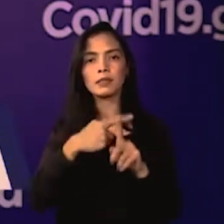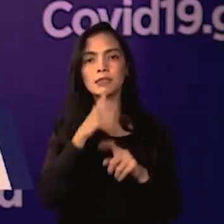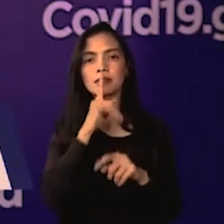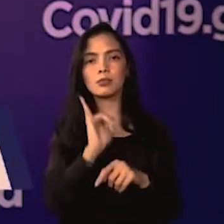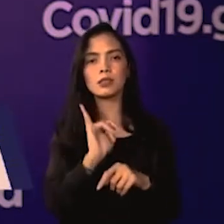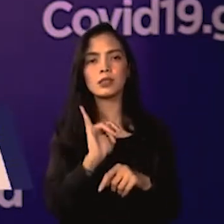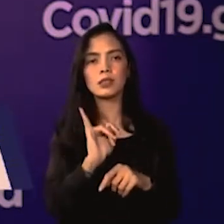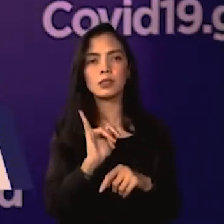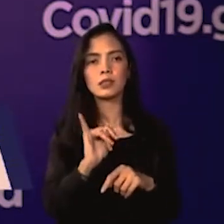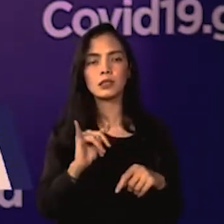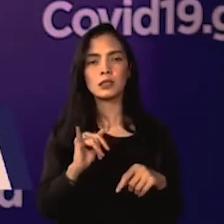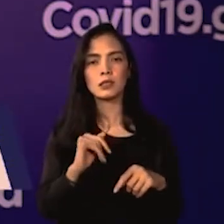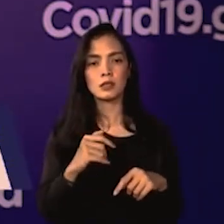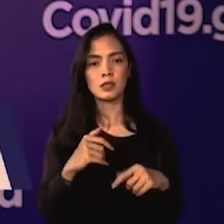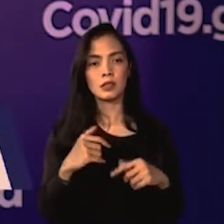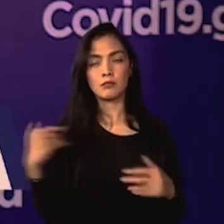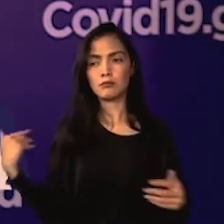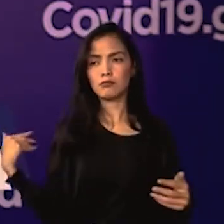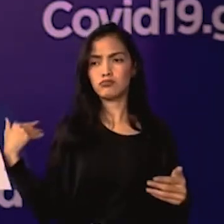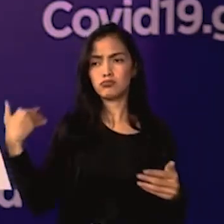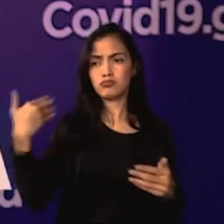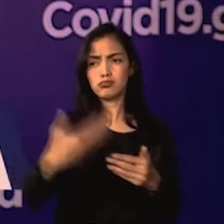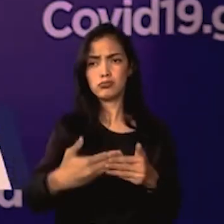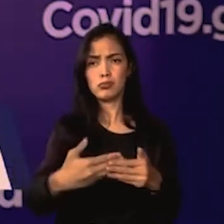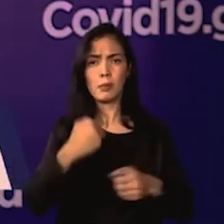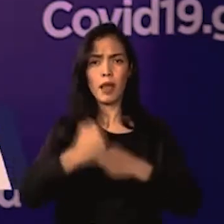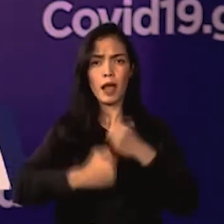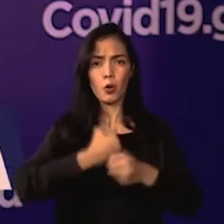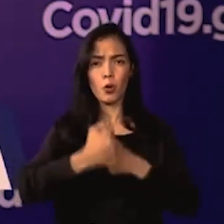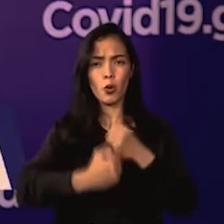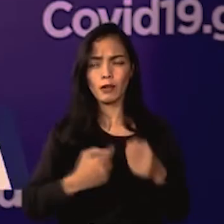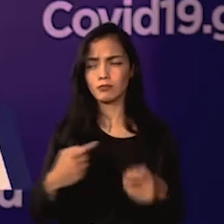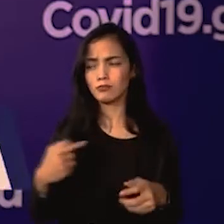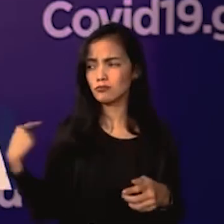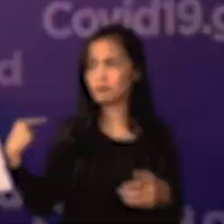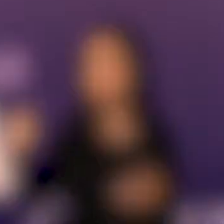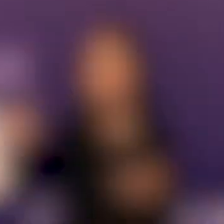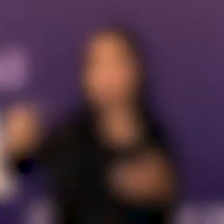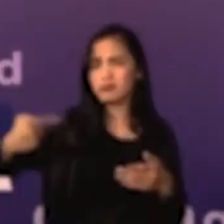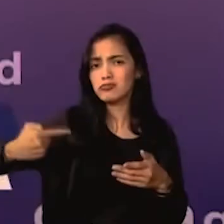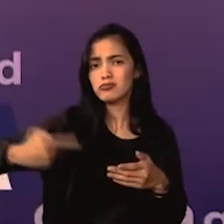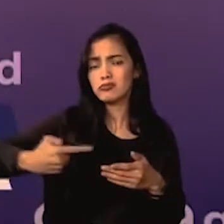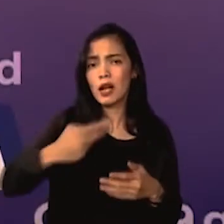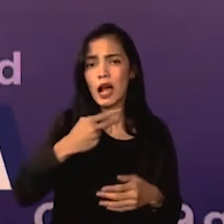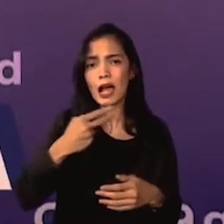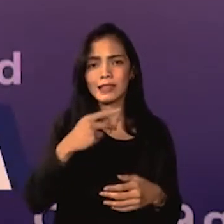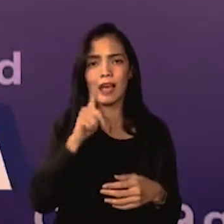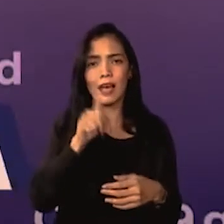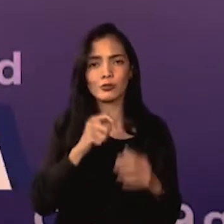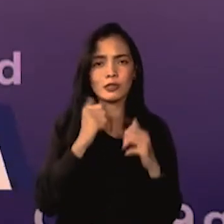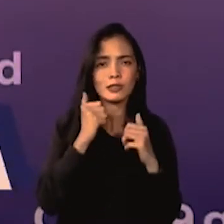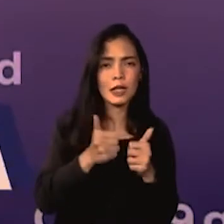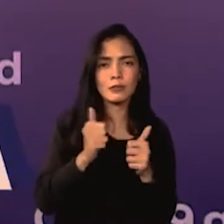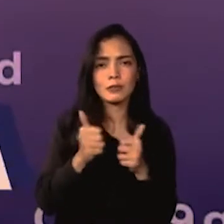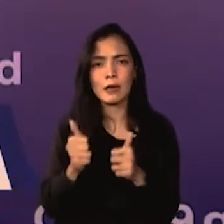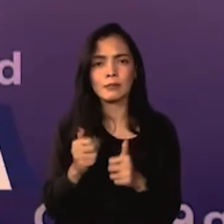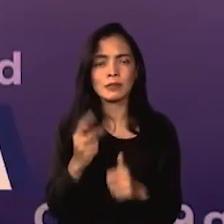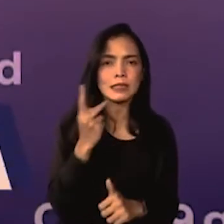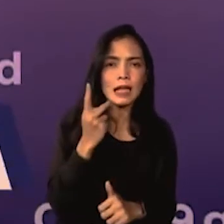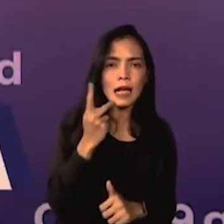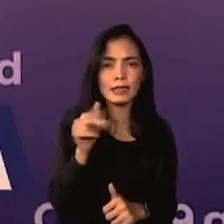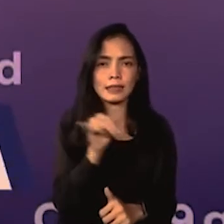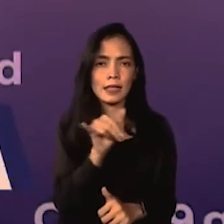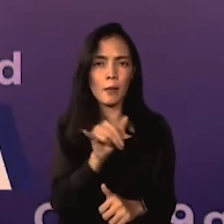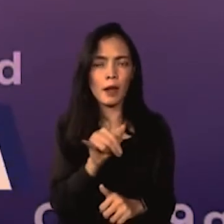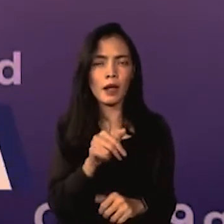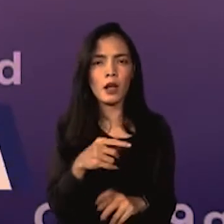apa yang telah kita lakukan selama ini adalah tetap kita jaga dengan baik. Tentu kaitan dengan